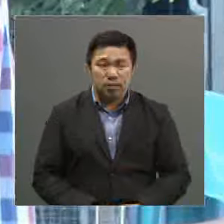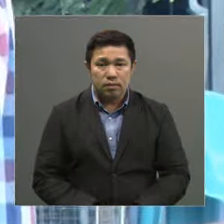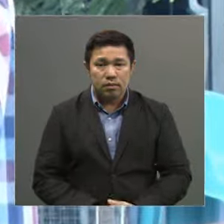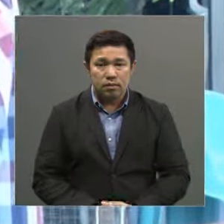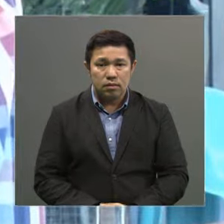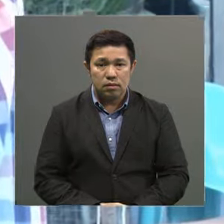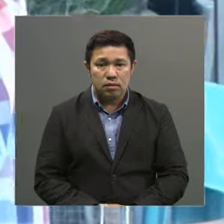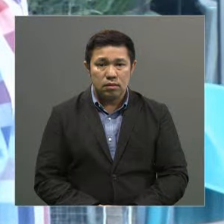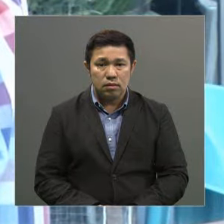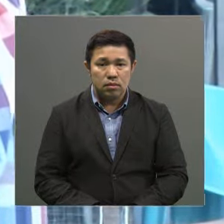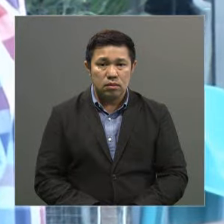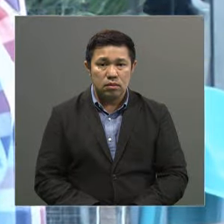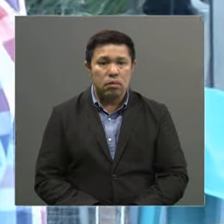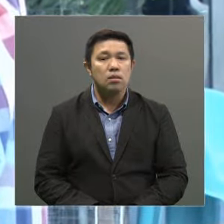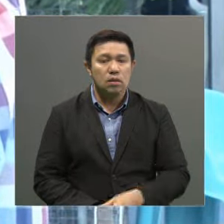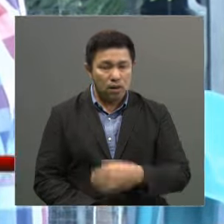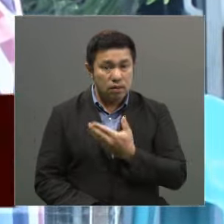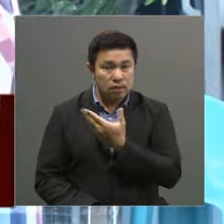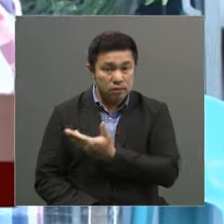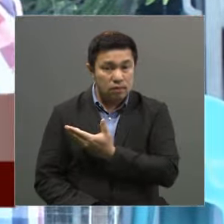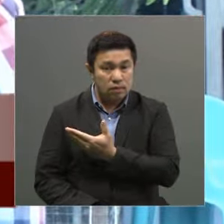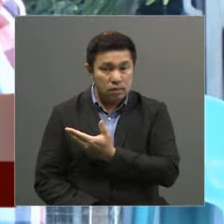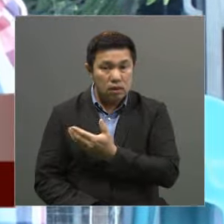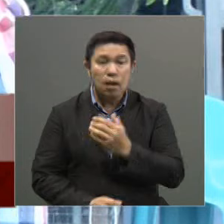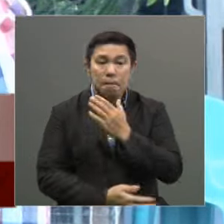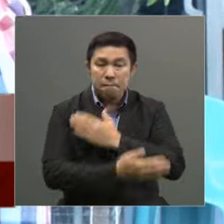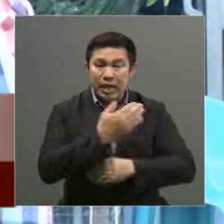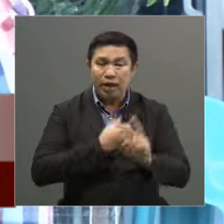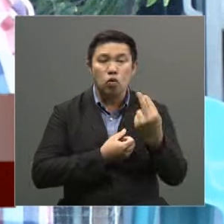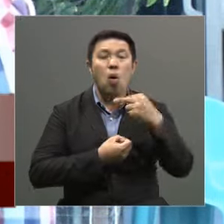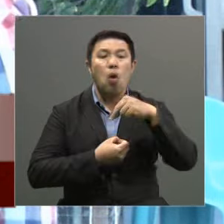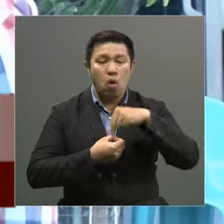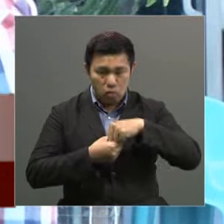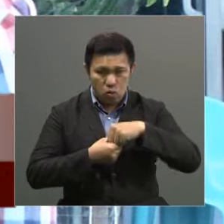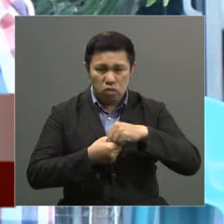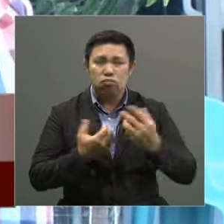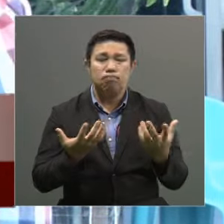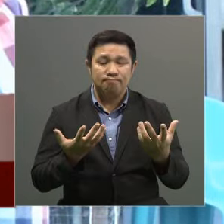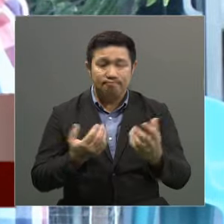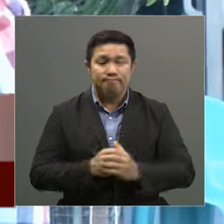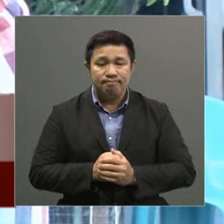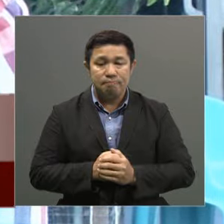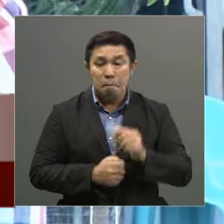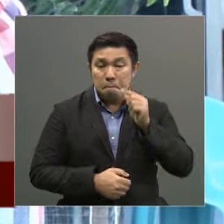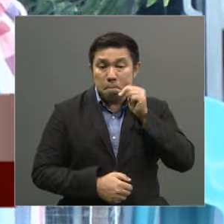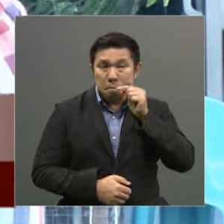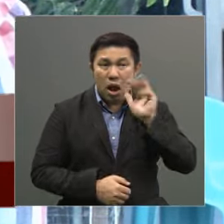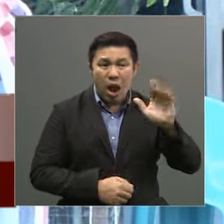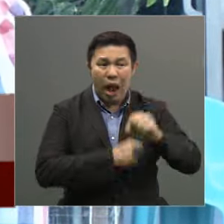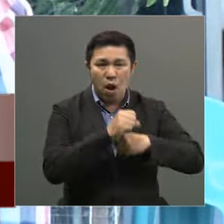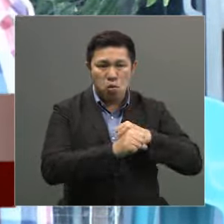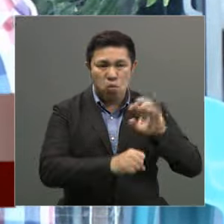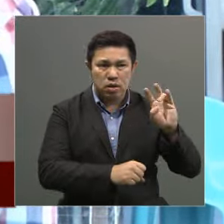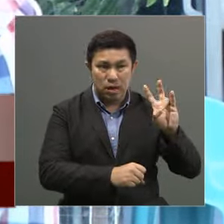น้องประเทืองเนี่ยคืออย่างนี้ค่ะปกติพิการซ้ำซ้อนอยู่แล้วนะคะแล้วก็คุณแม่วัย75ดู